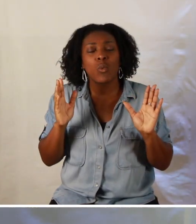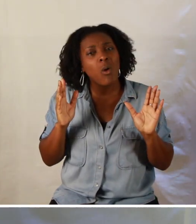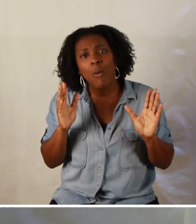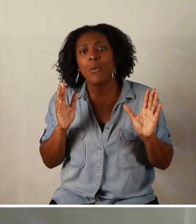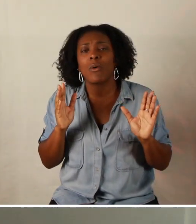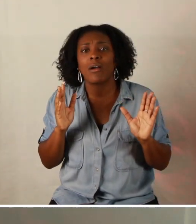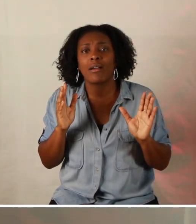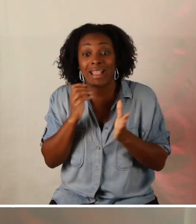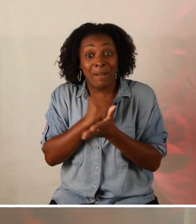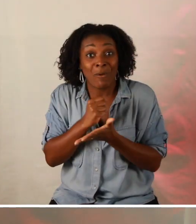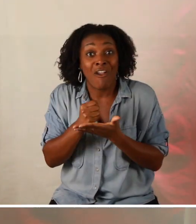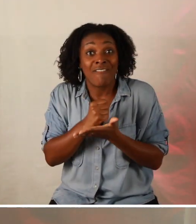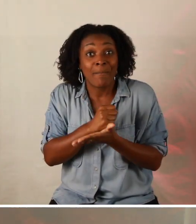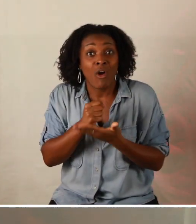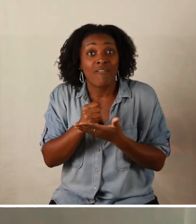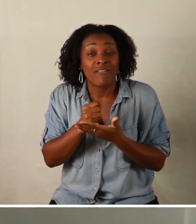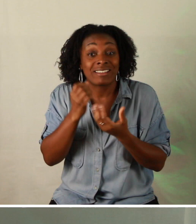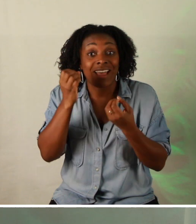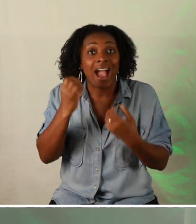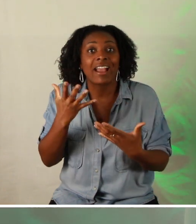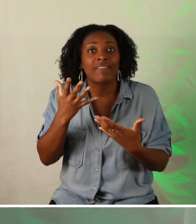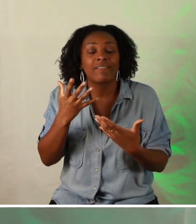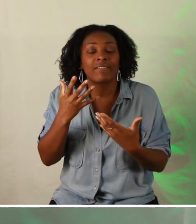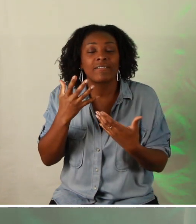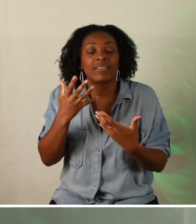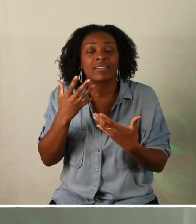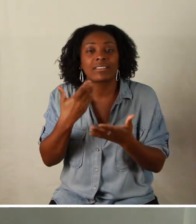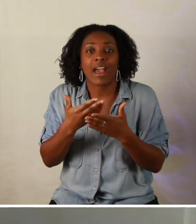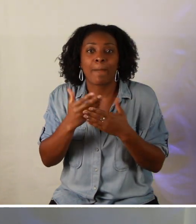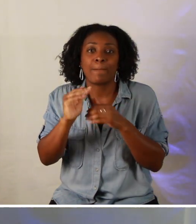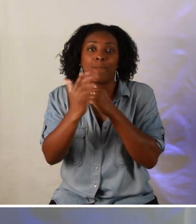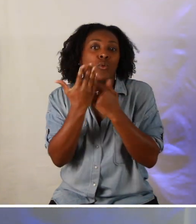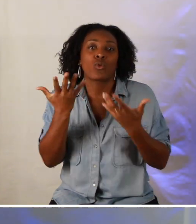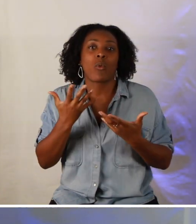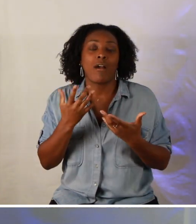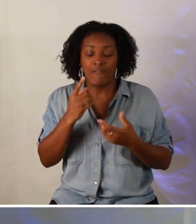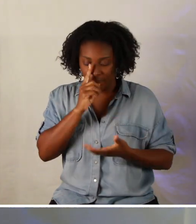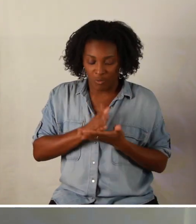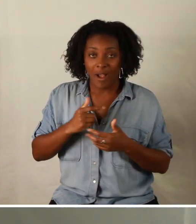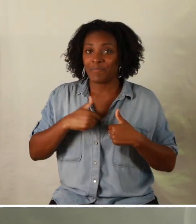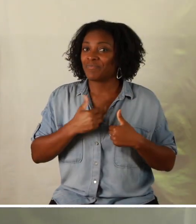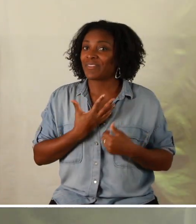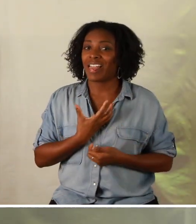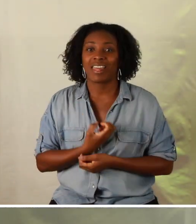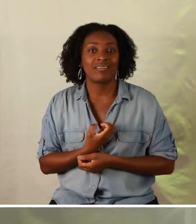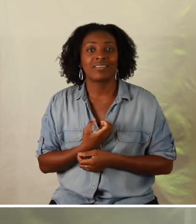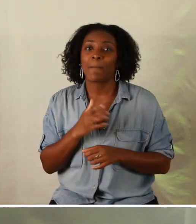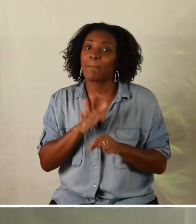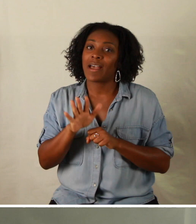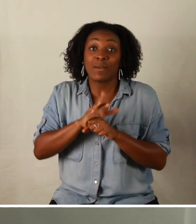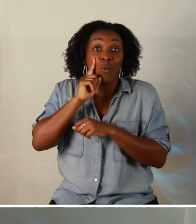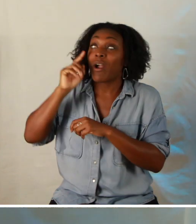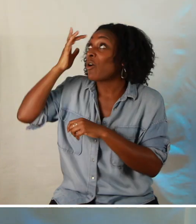L'épreuve, quand elle vient sur nos vies, peut mettre à la lumière une foi défaillante dans nos vies. Parce qu'on ne connaît pas assez